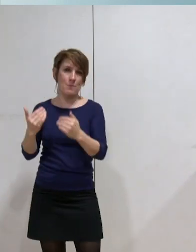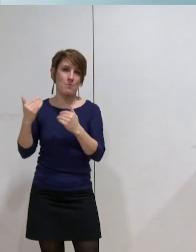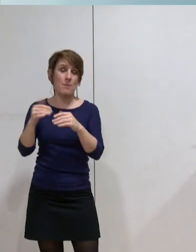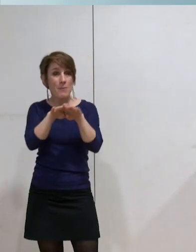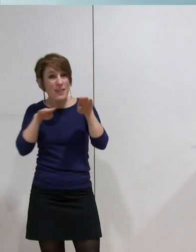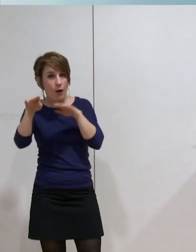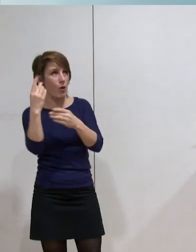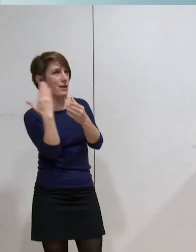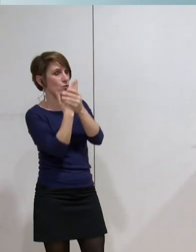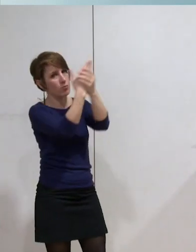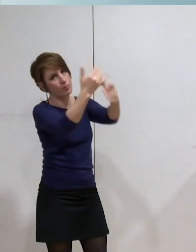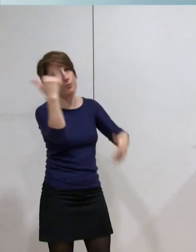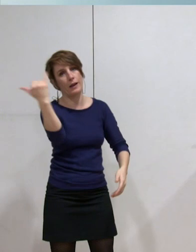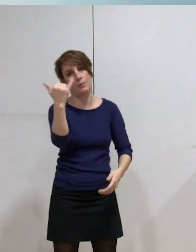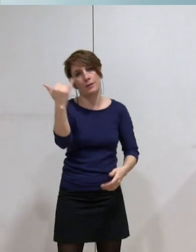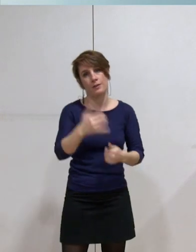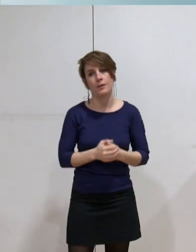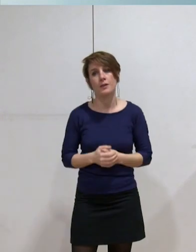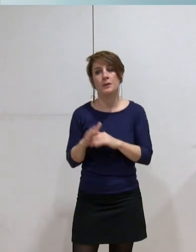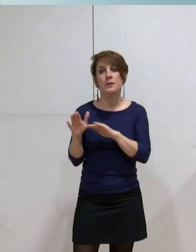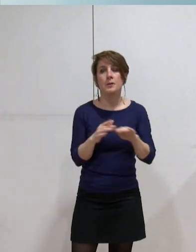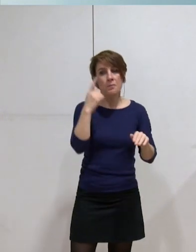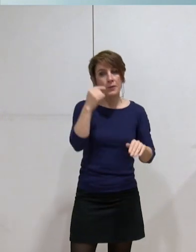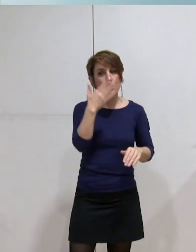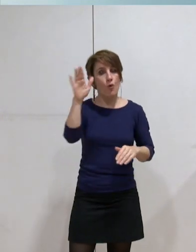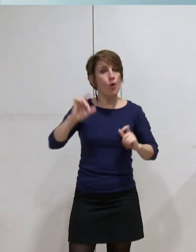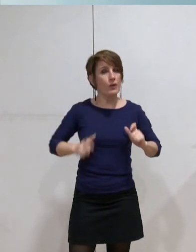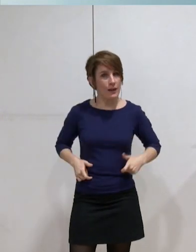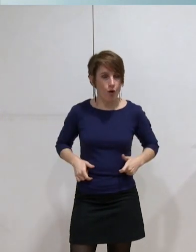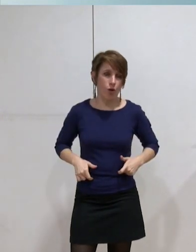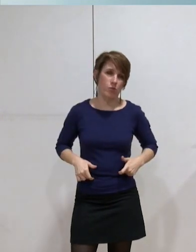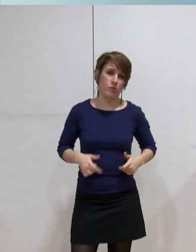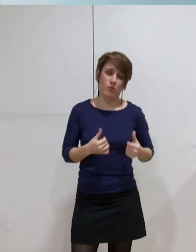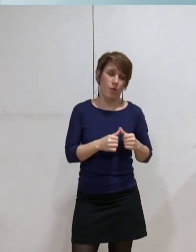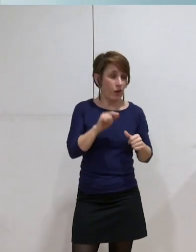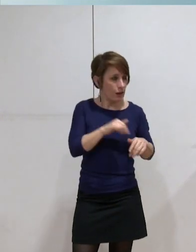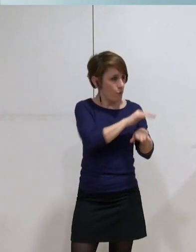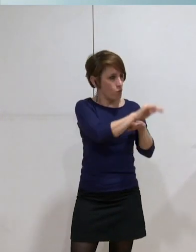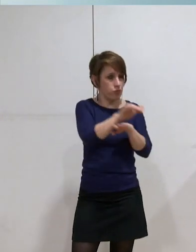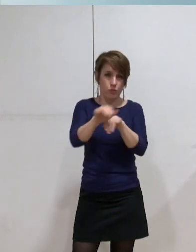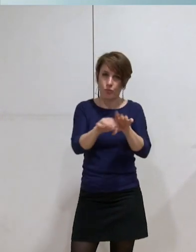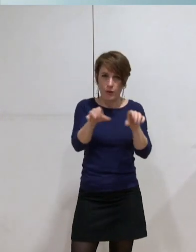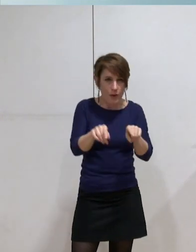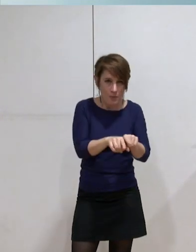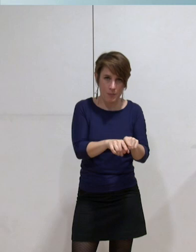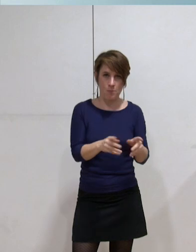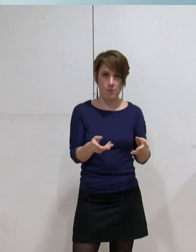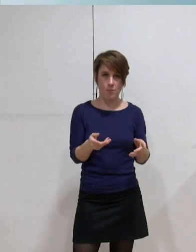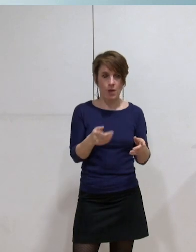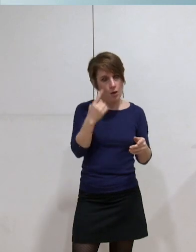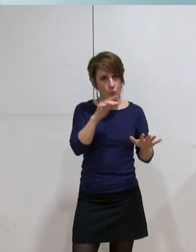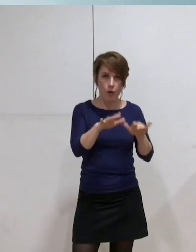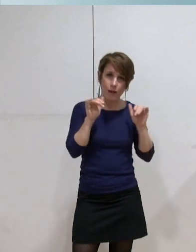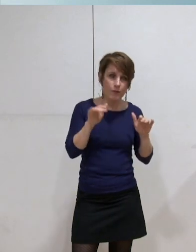de dérogation pour les autres écoles nous vous demandons de garantir aux familles dans la même dans le même cas pour les découpages prévus de